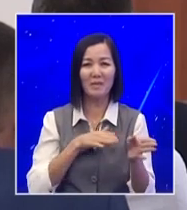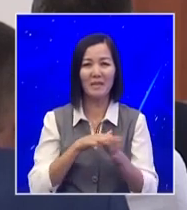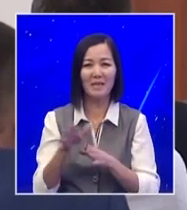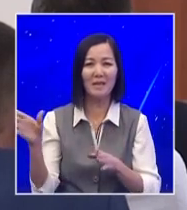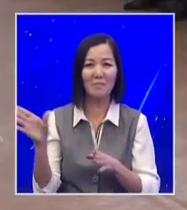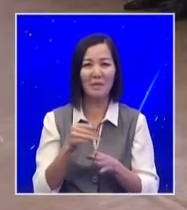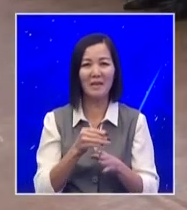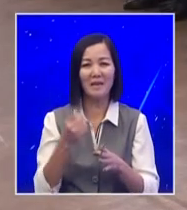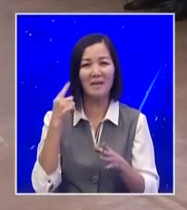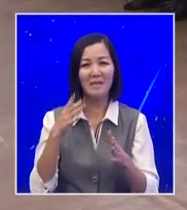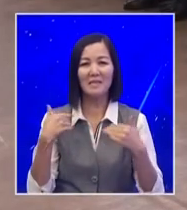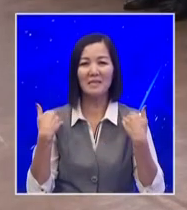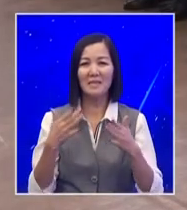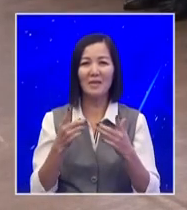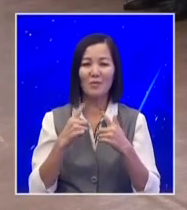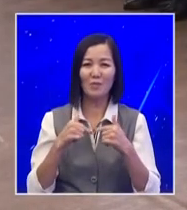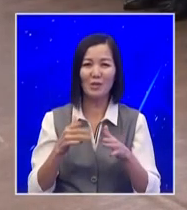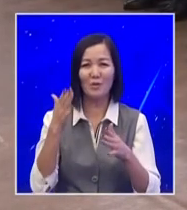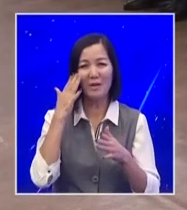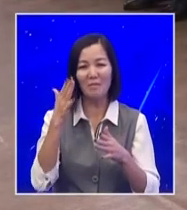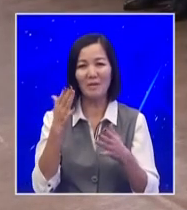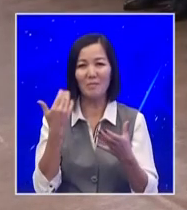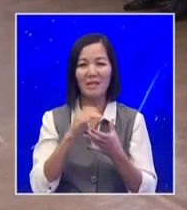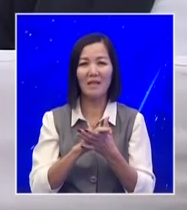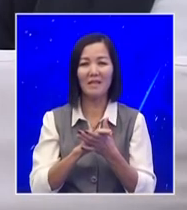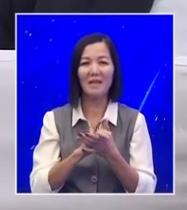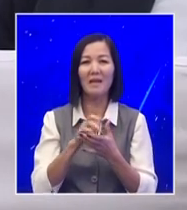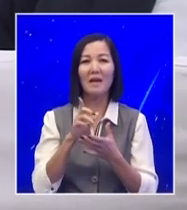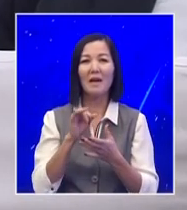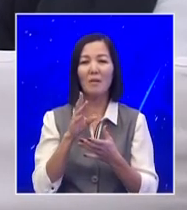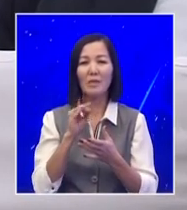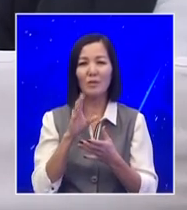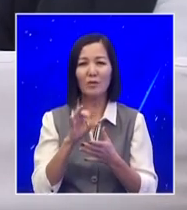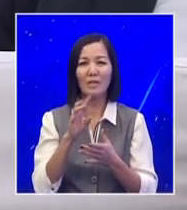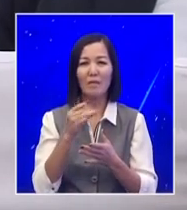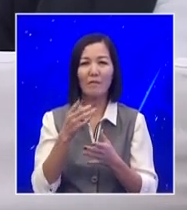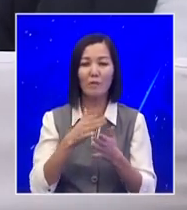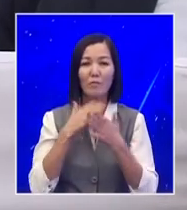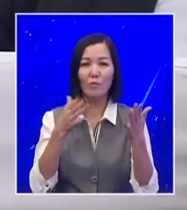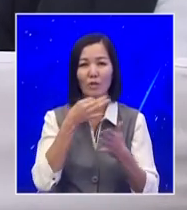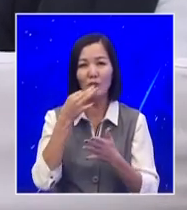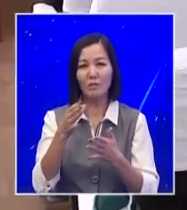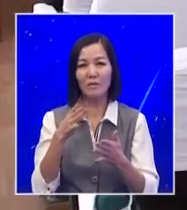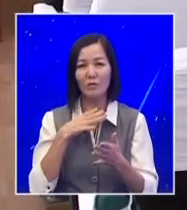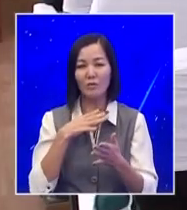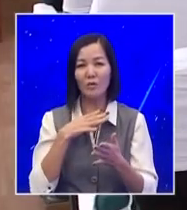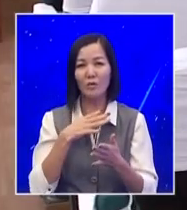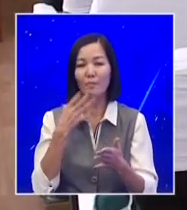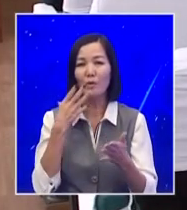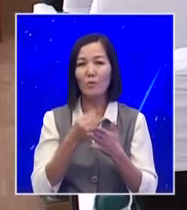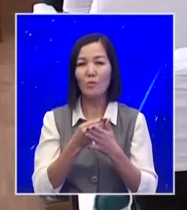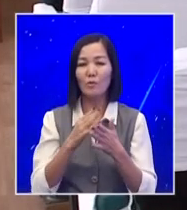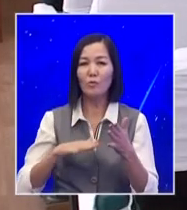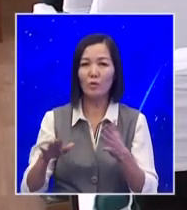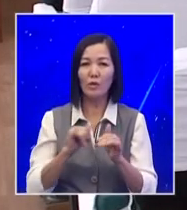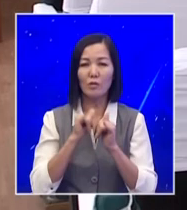іскер, бастамашыл, ұйымдастырушылық қабілет қарымымен танылды. Амандық Аббасұлы Сарбаевтың мол тәжірибесіне сүйеніп, өз өлкеңді